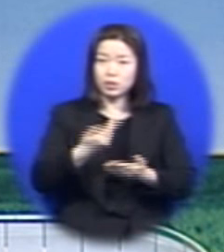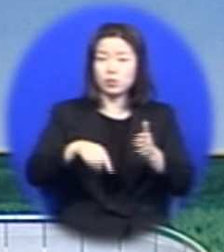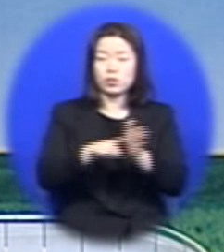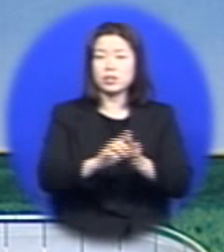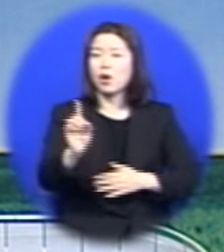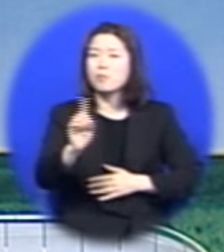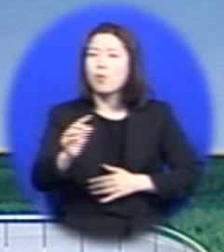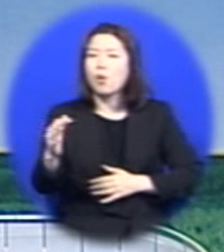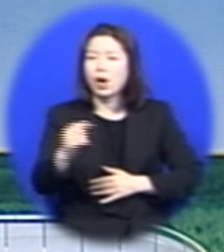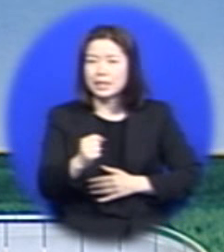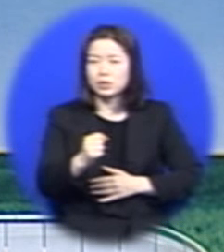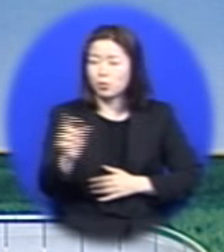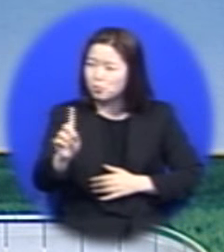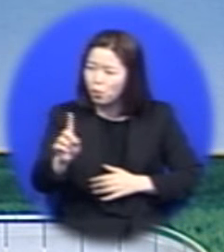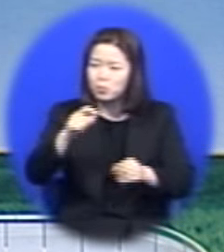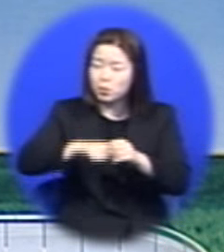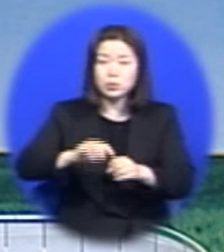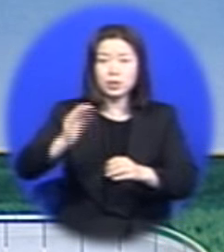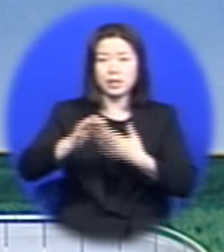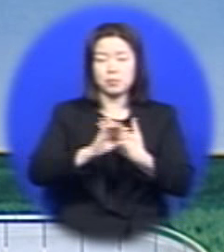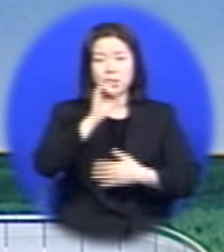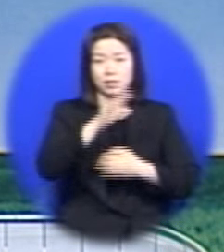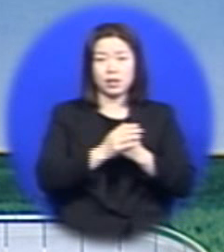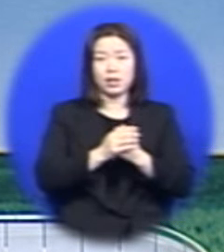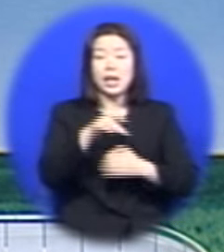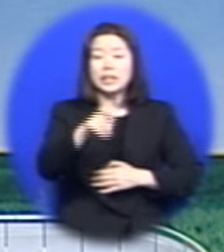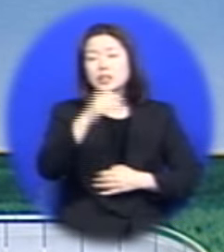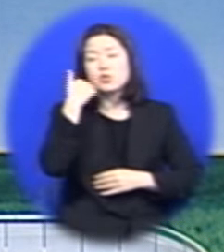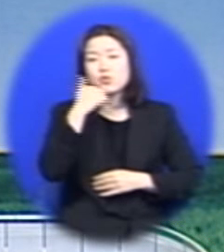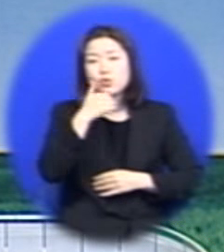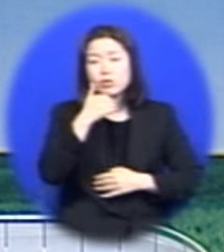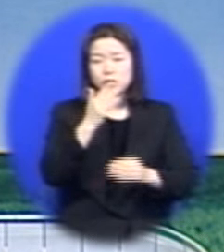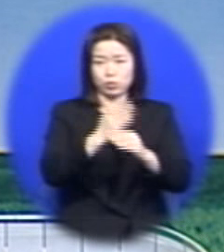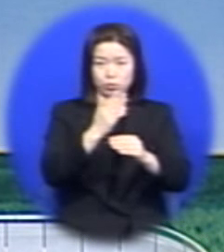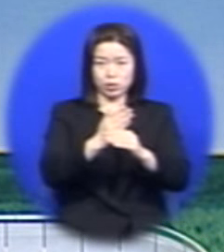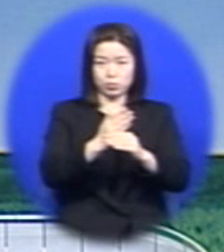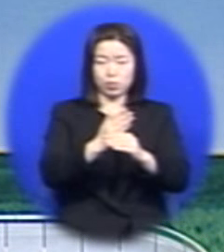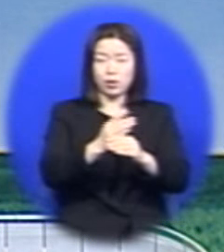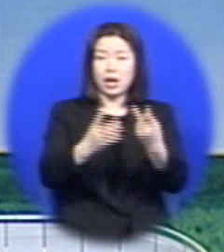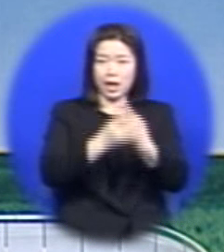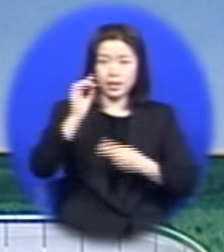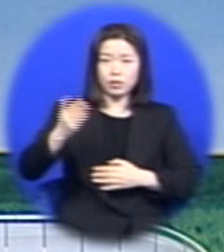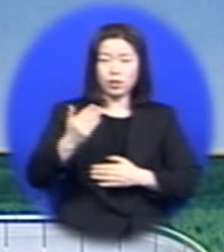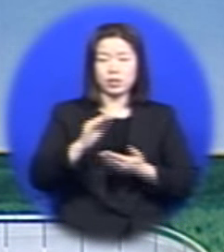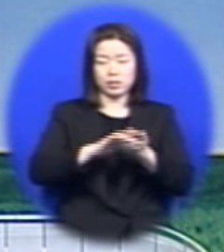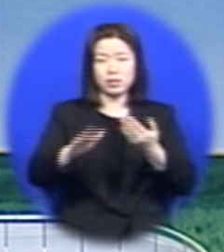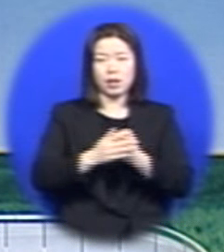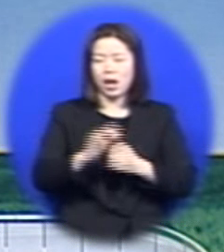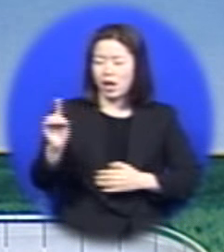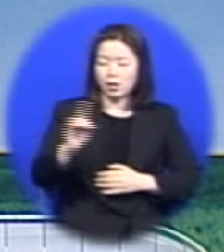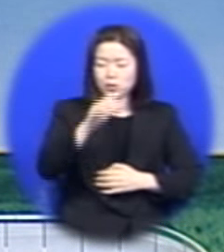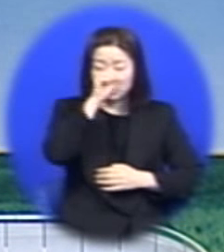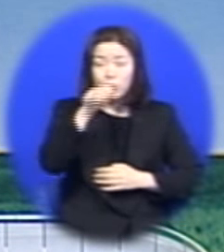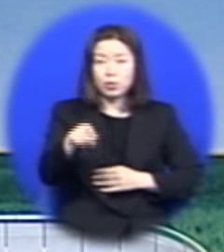가지고서 하나가 되면 안 된다. 그 누구를 중심으로 하나가 되어야 된다. 아무리 좋은 것도